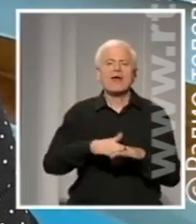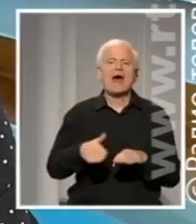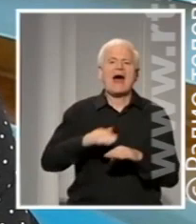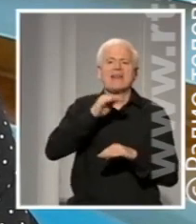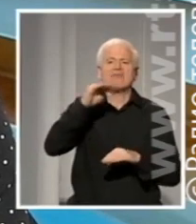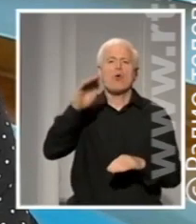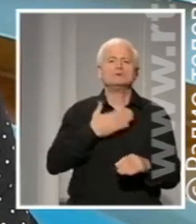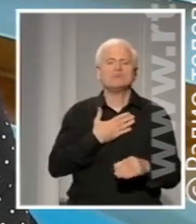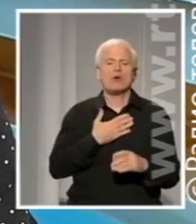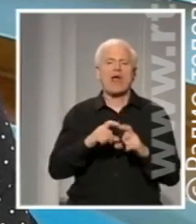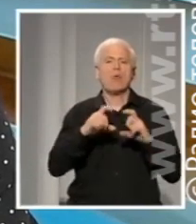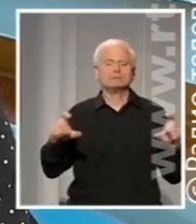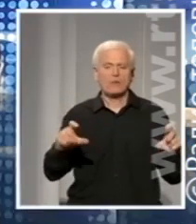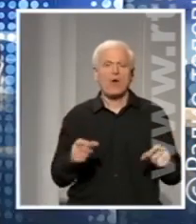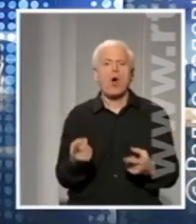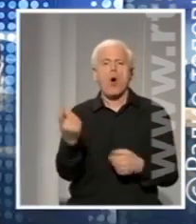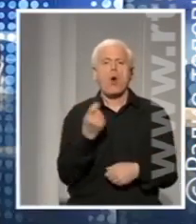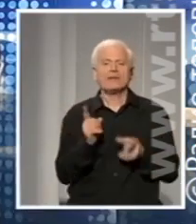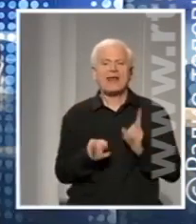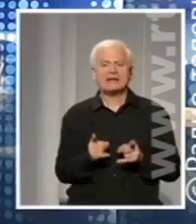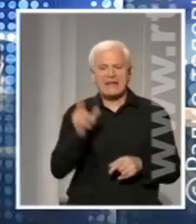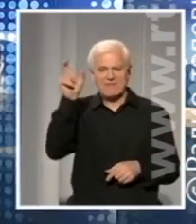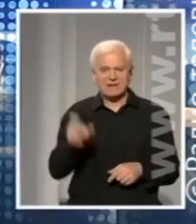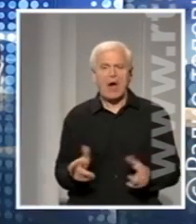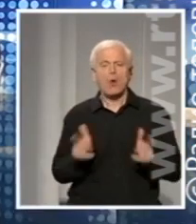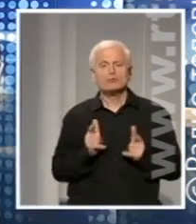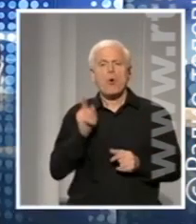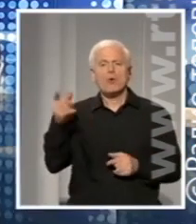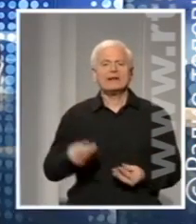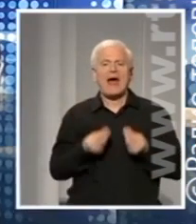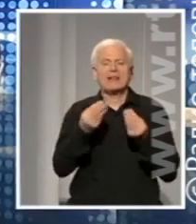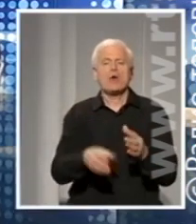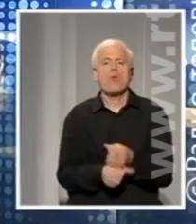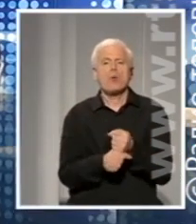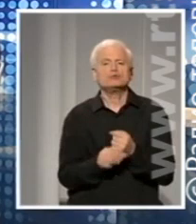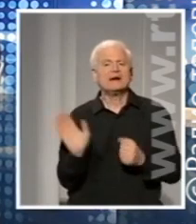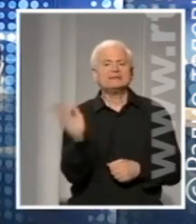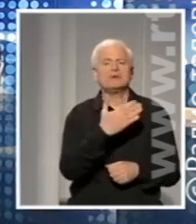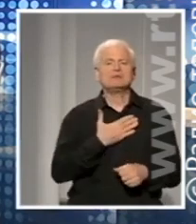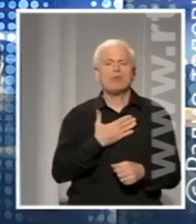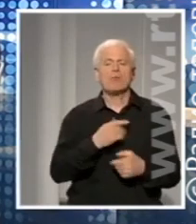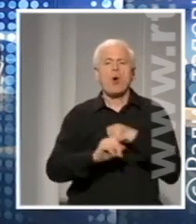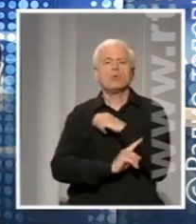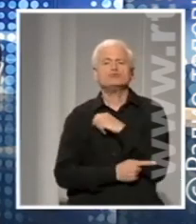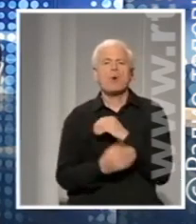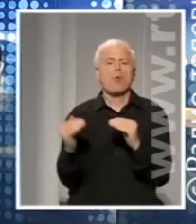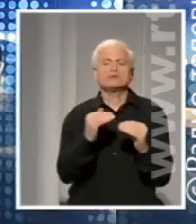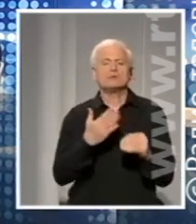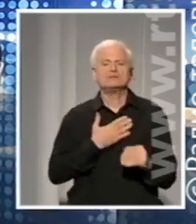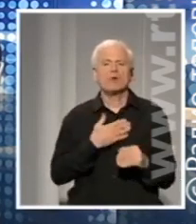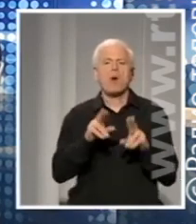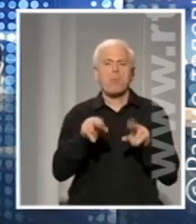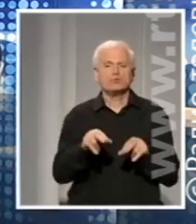svoje ustanove. Od nastavnika se očekuje da pruže podršku svim svojim učenicima u skladu sa mogućnostima,